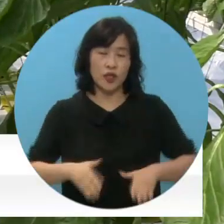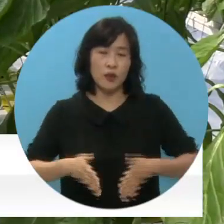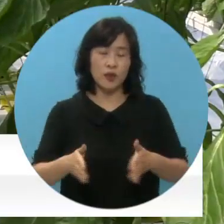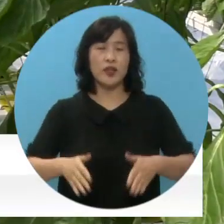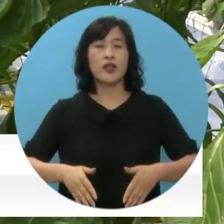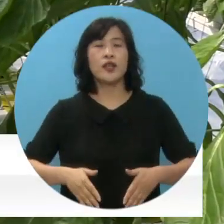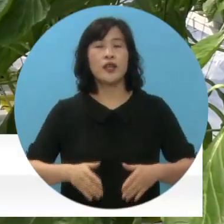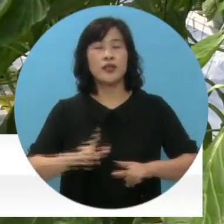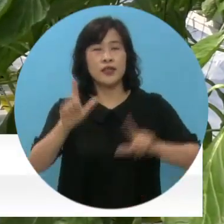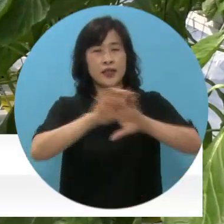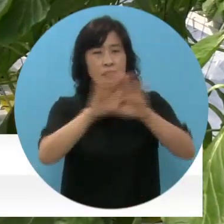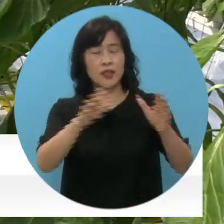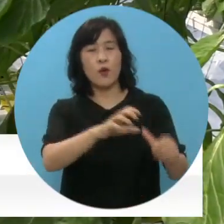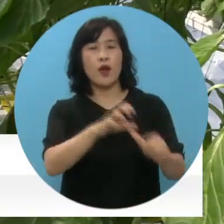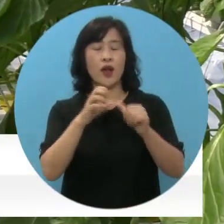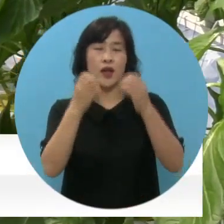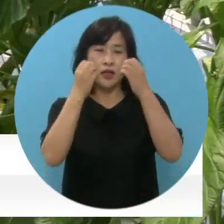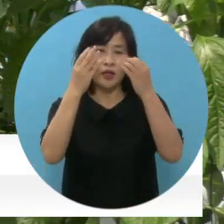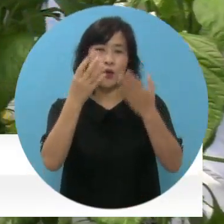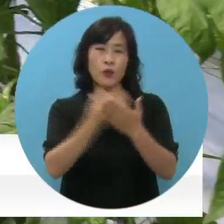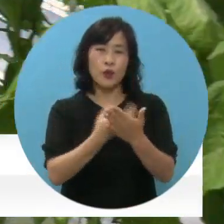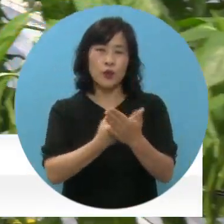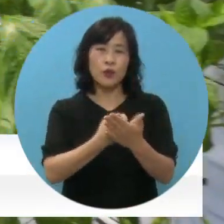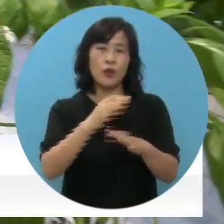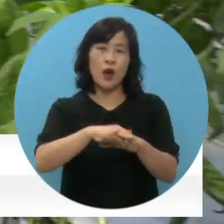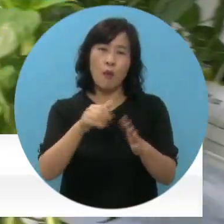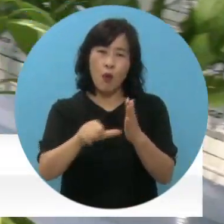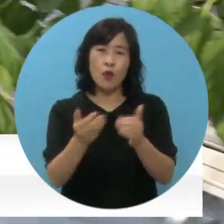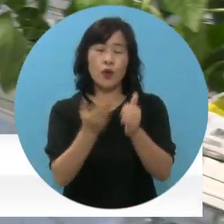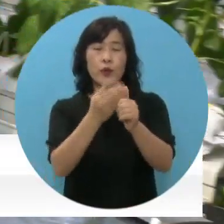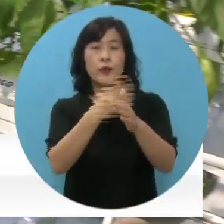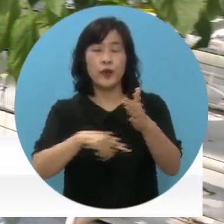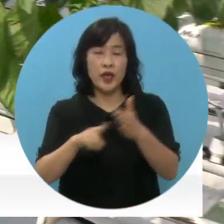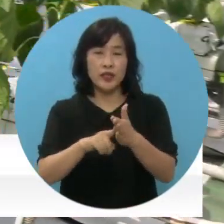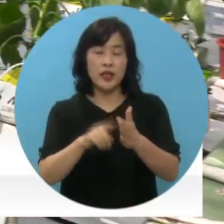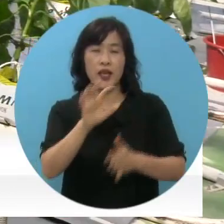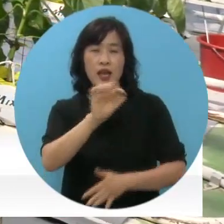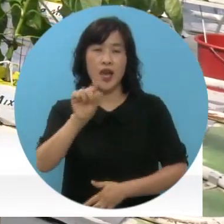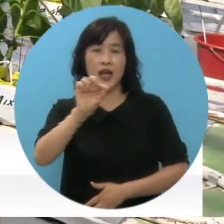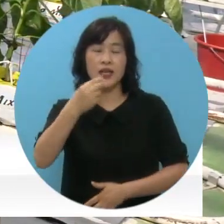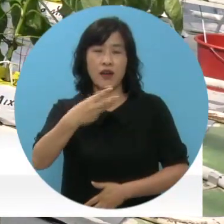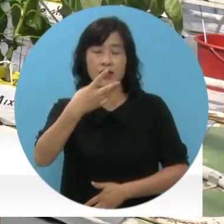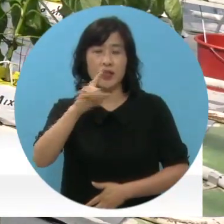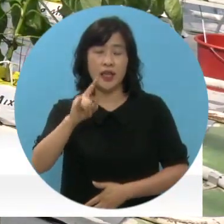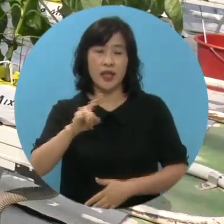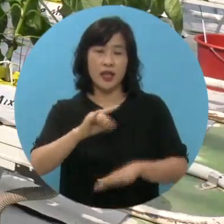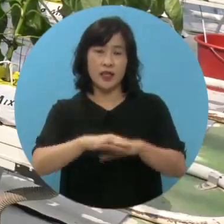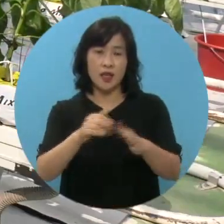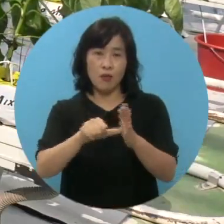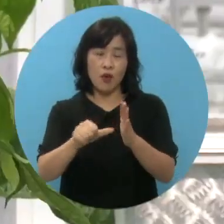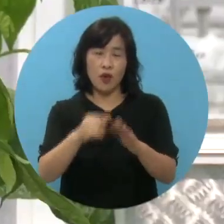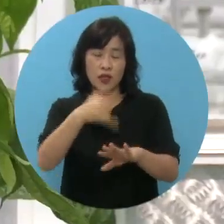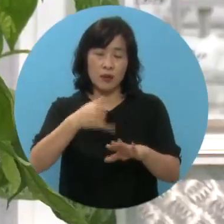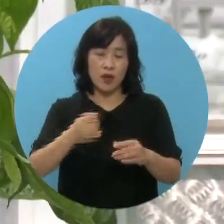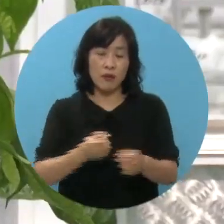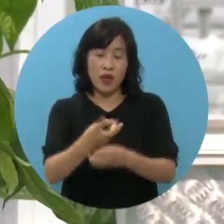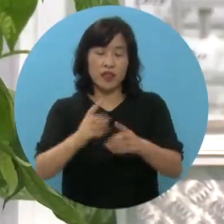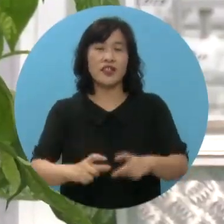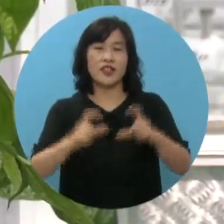전남농업기술원은 남도의 따뜻한 기후를 활용한 새로운 소득 작목을 키우기 위해 아열대 작목 재배 면적을 늘리기로